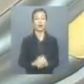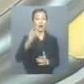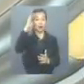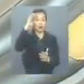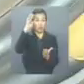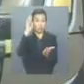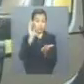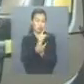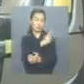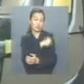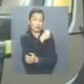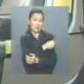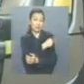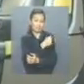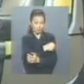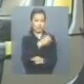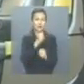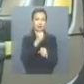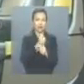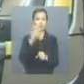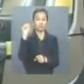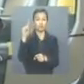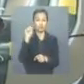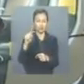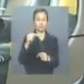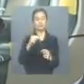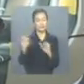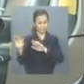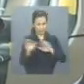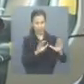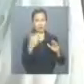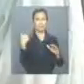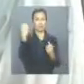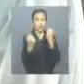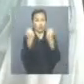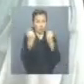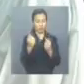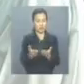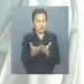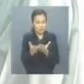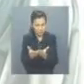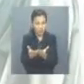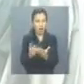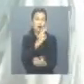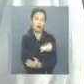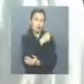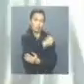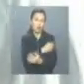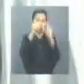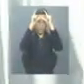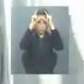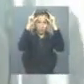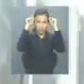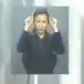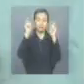เหลือหญิงตั้งครรภ์ใกล้คลอดในกรณีฉุกเฉินโดยได้จัดรถจากศูนย์ส่งกลับและเรือพร้อมแพทย์พยาบาลสูตินรีเวชกรรมไว้ตล